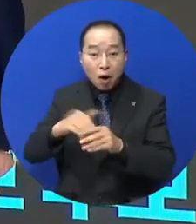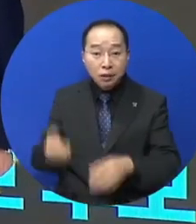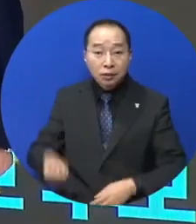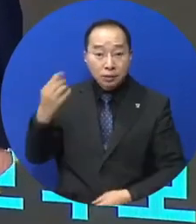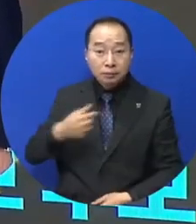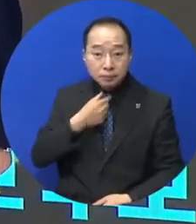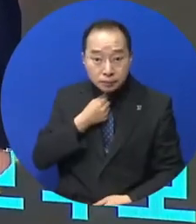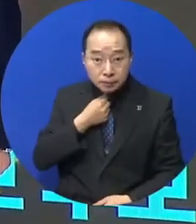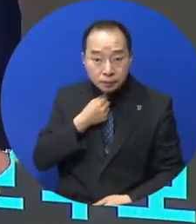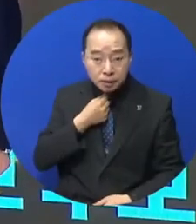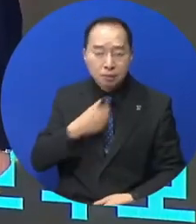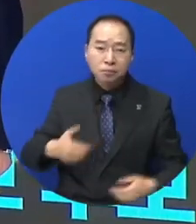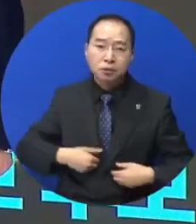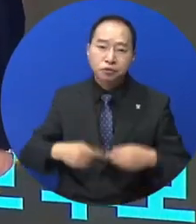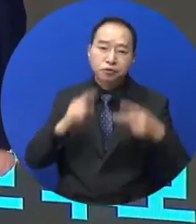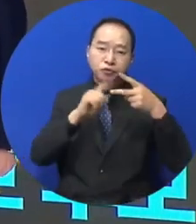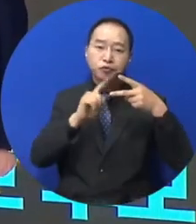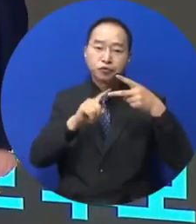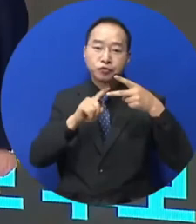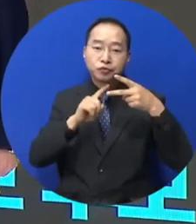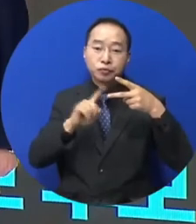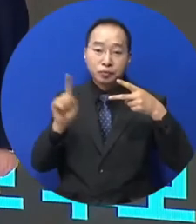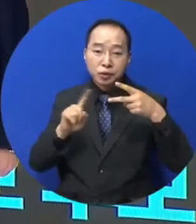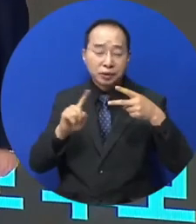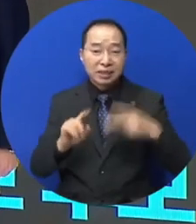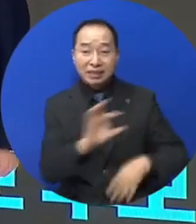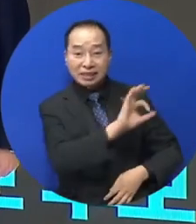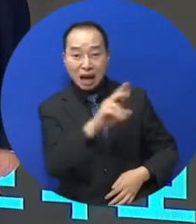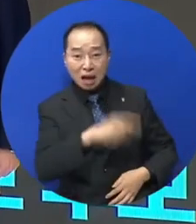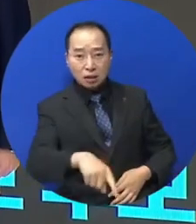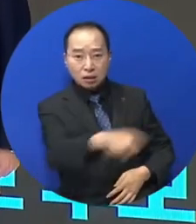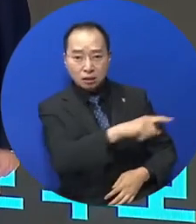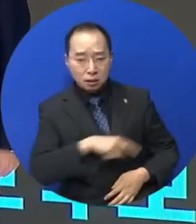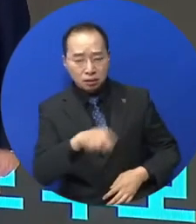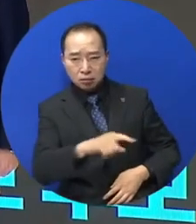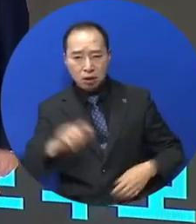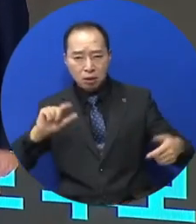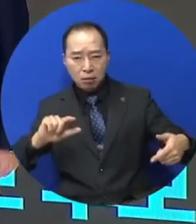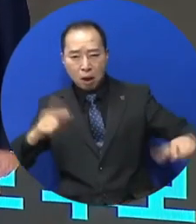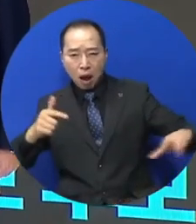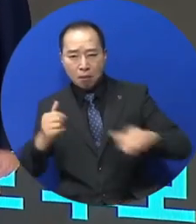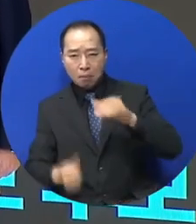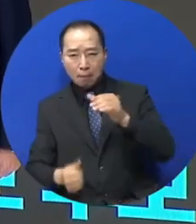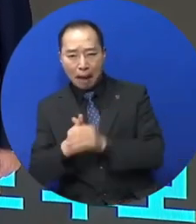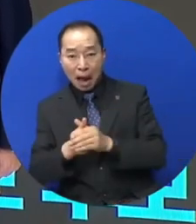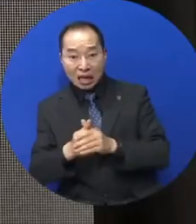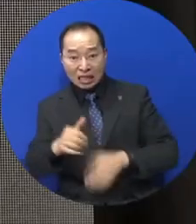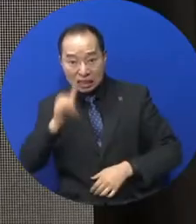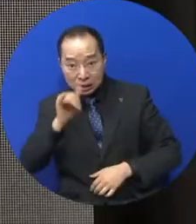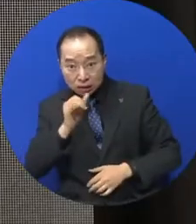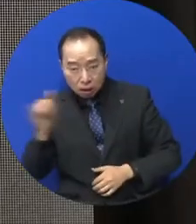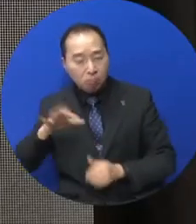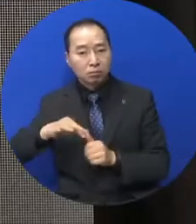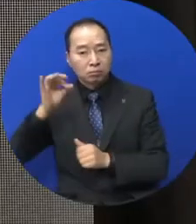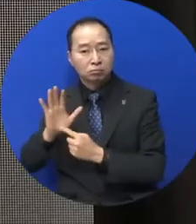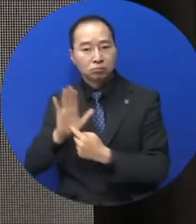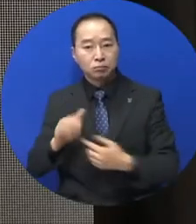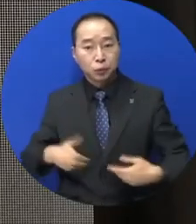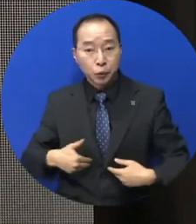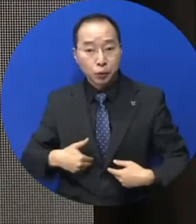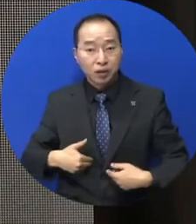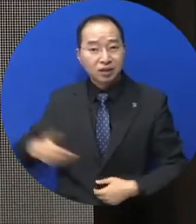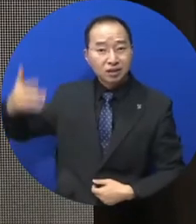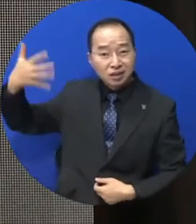번째, 야당 후보와 가장 차별할 수 있는 후보가 서울시장 후보가 되어야 됩니다. 한번 그림을